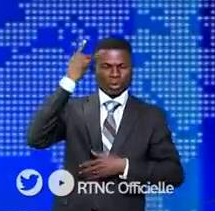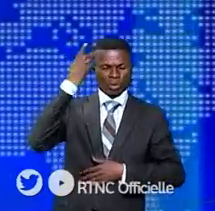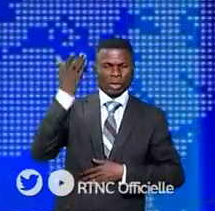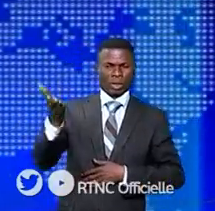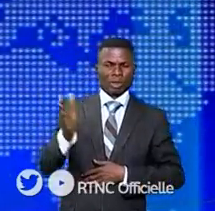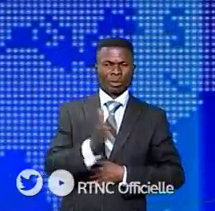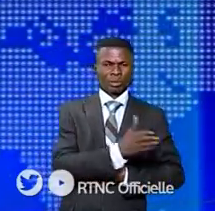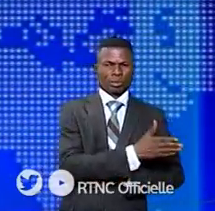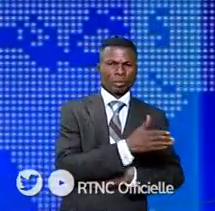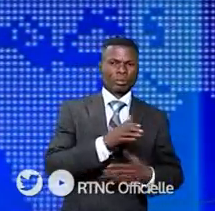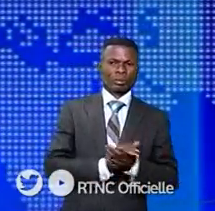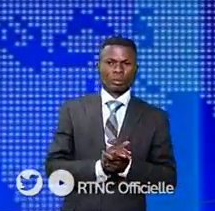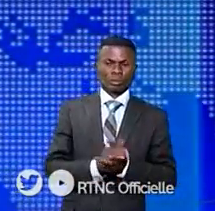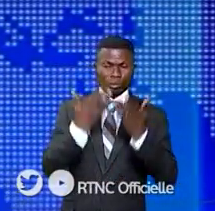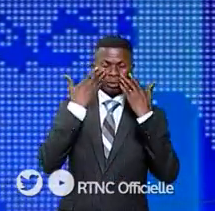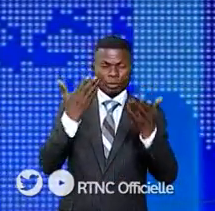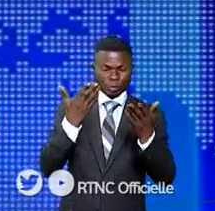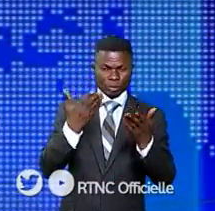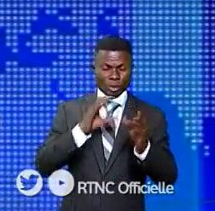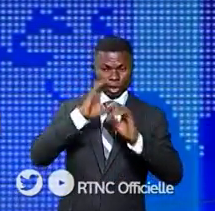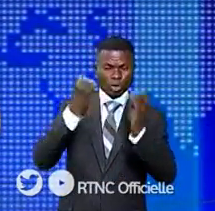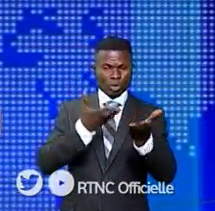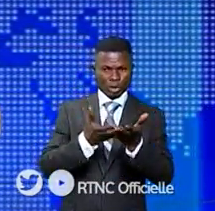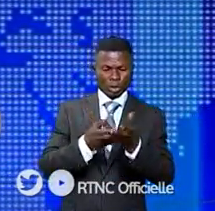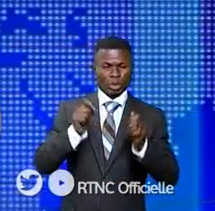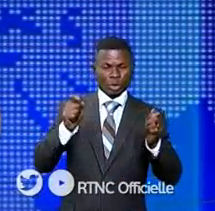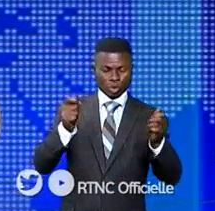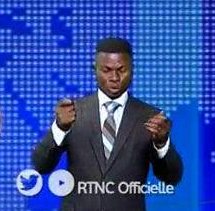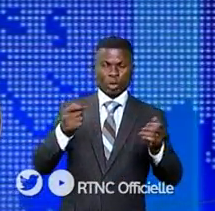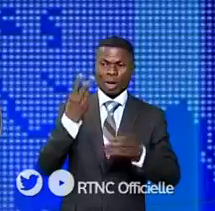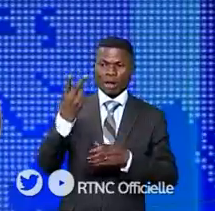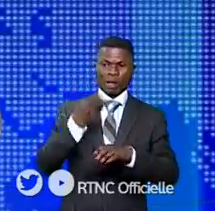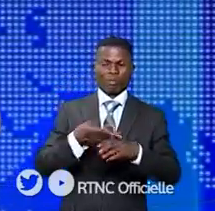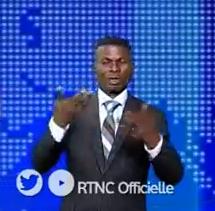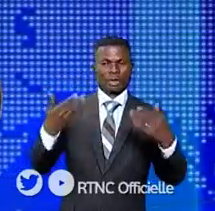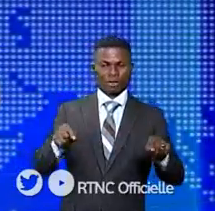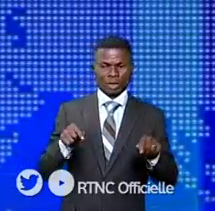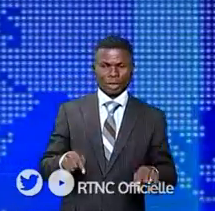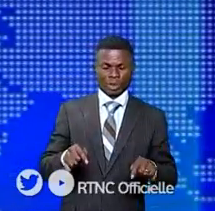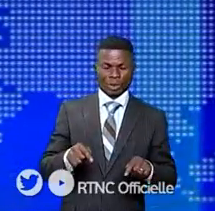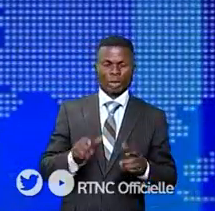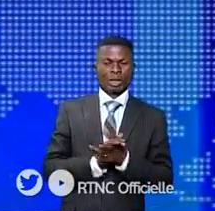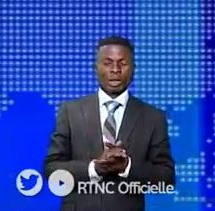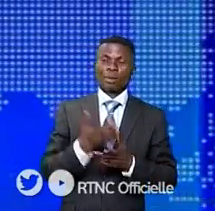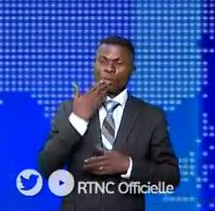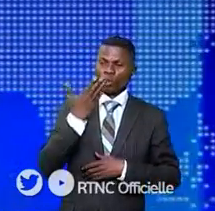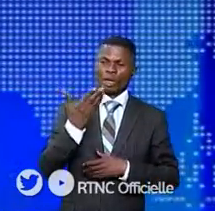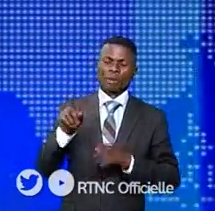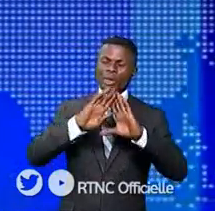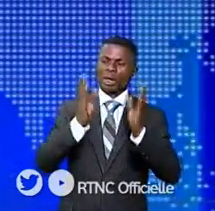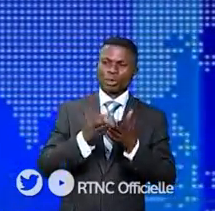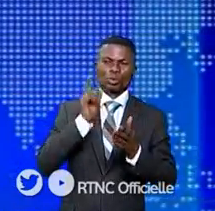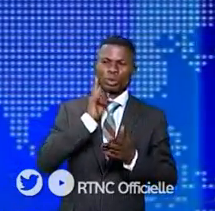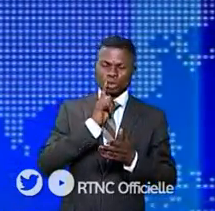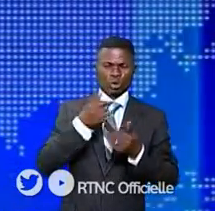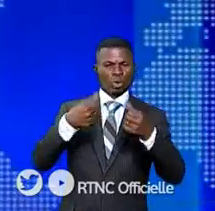ordinaire. Voilà, c'est par ce communiqué que nous mettons fin à ce journal réalisé par Simon Kankolongo, réalisé